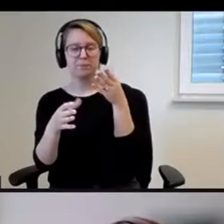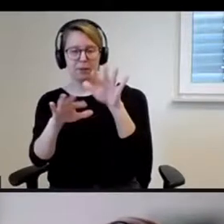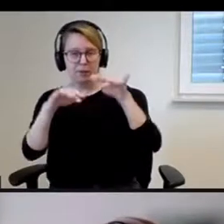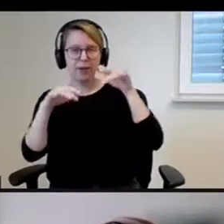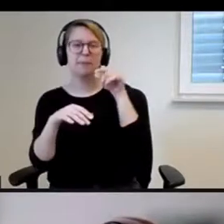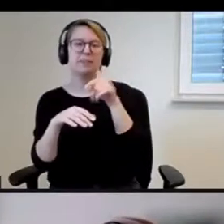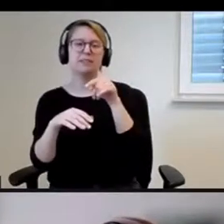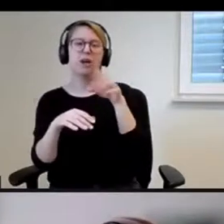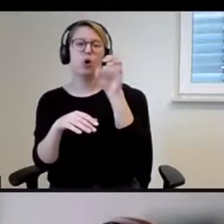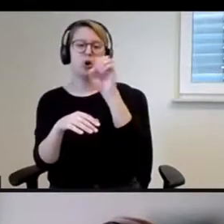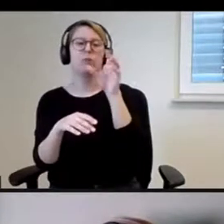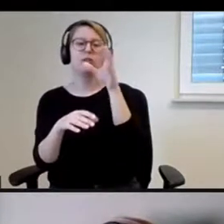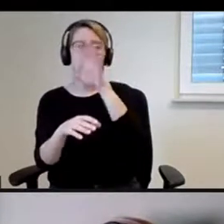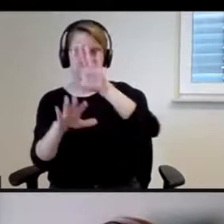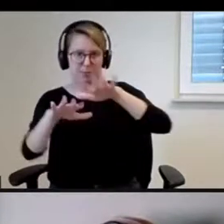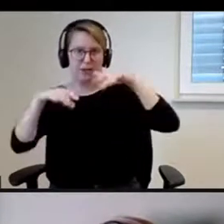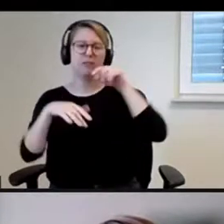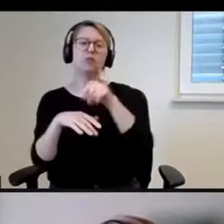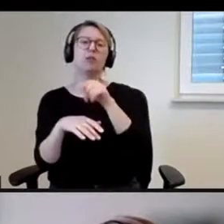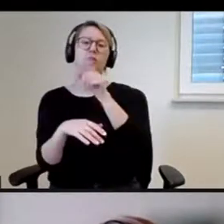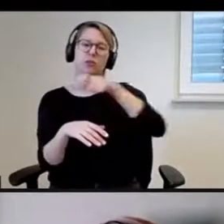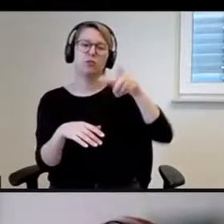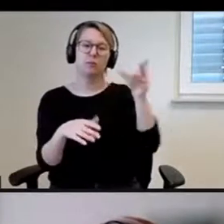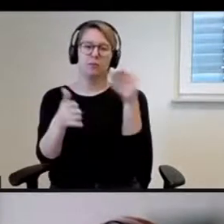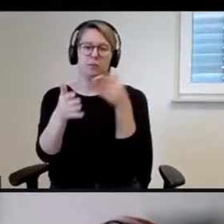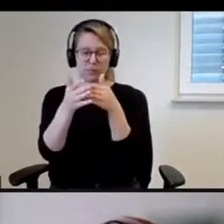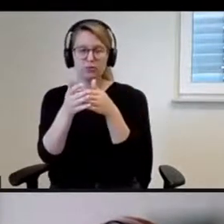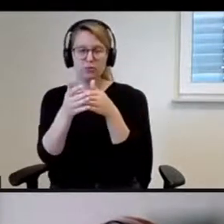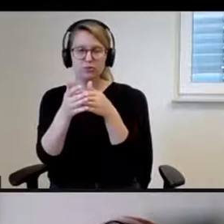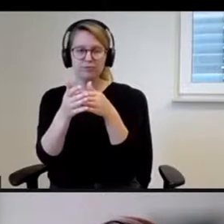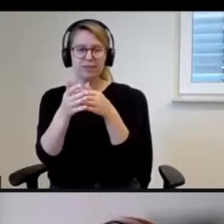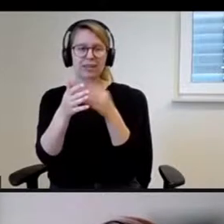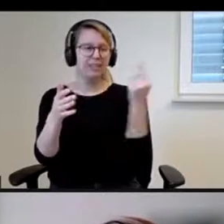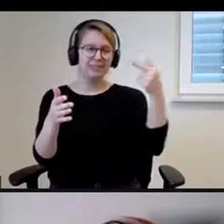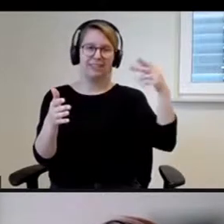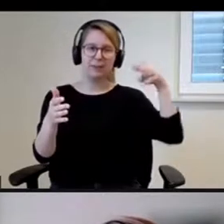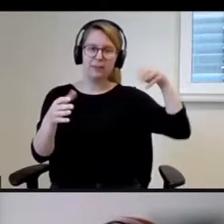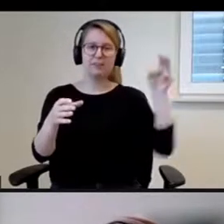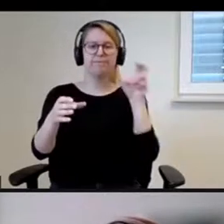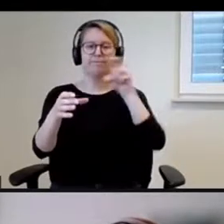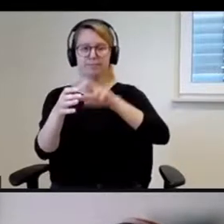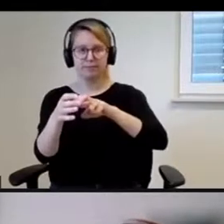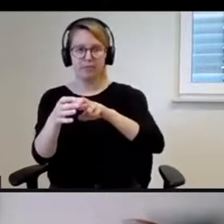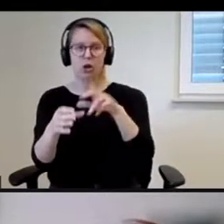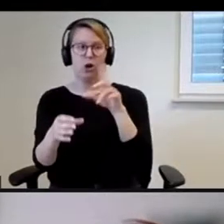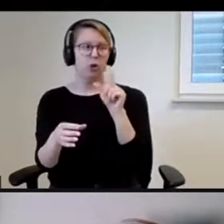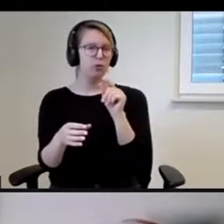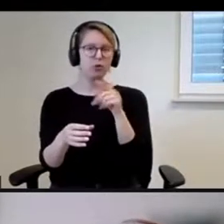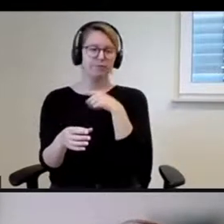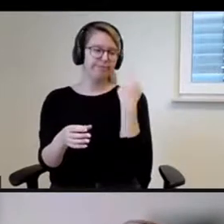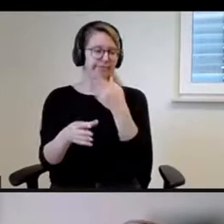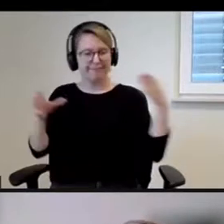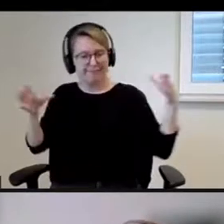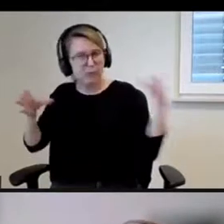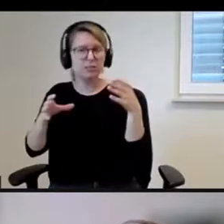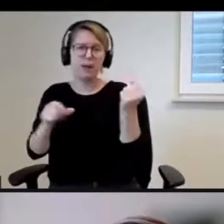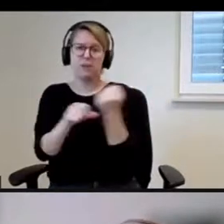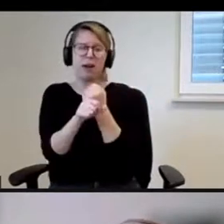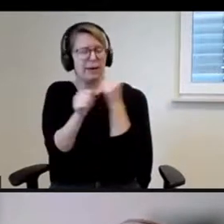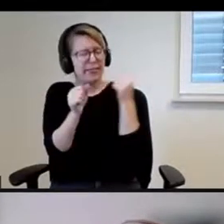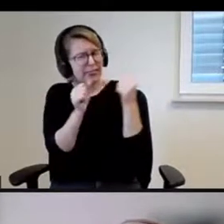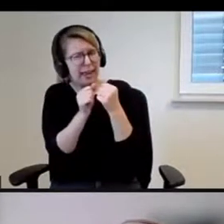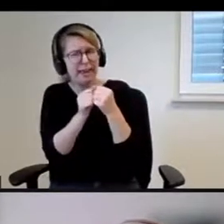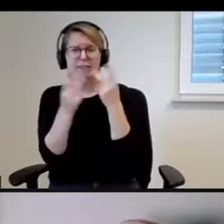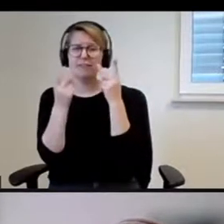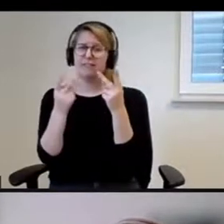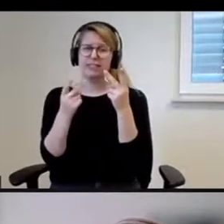travailler étroitement sur une question si importante qui, comme tu l'as dit, concerne plus de 100 millions de nos citoyennes et